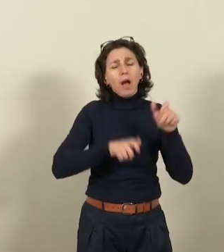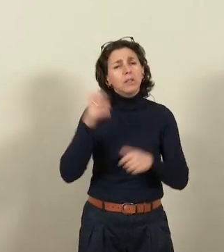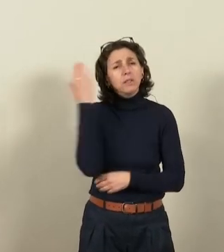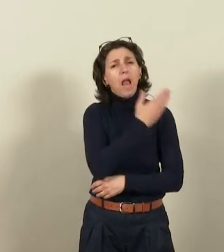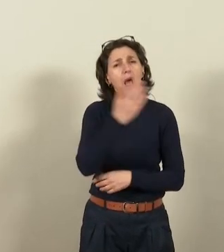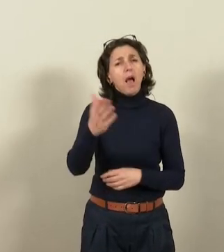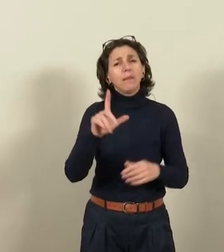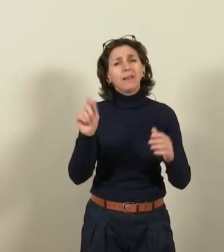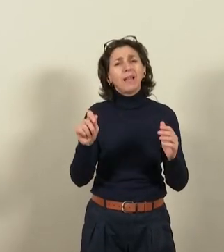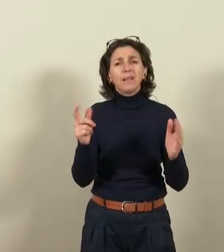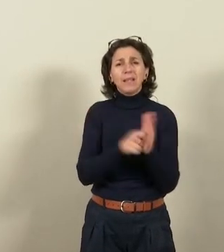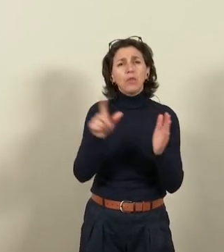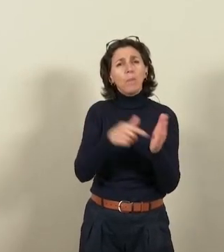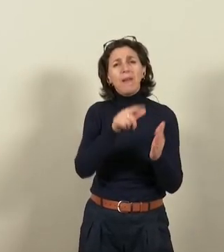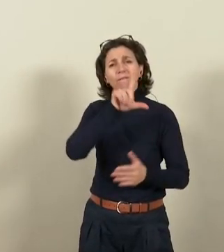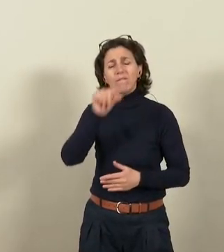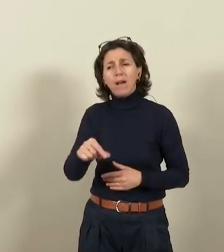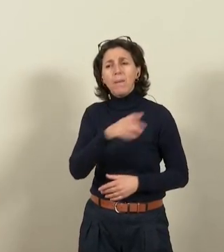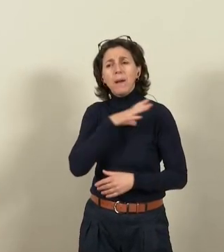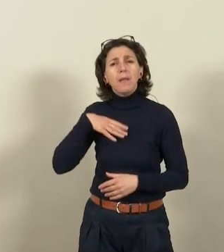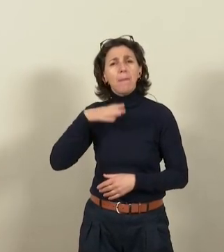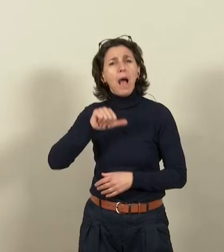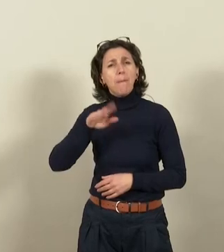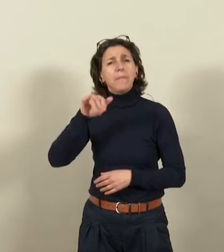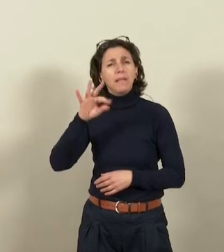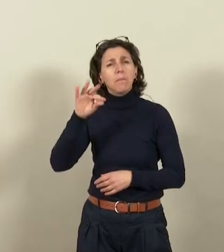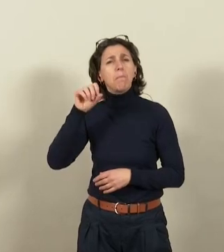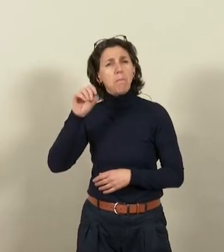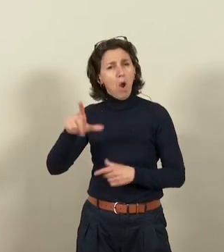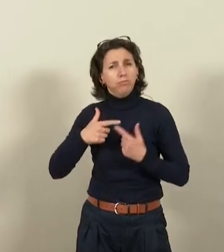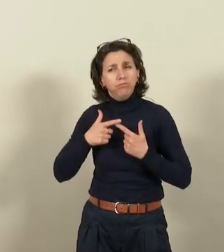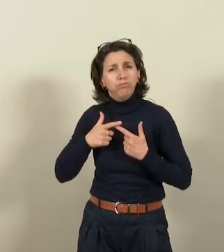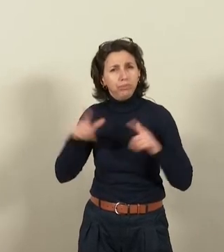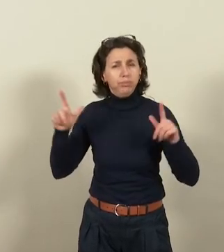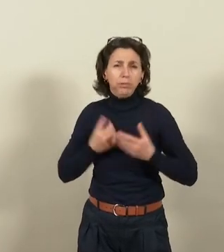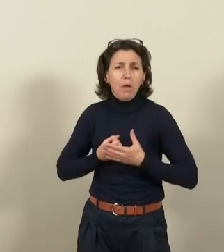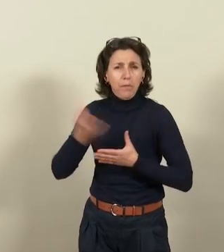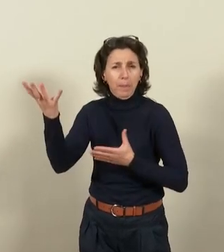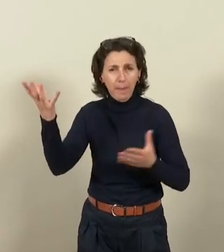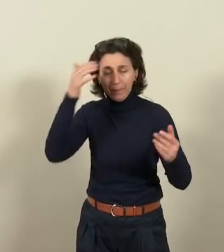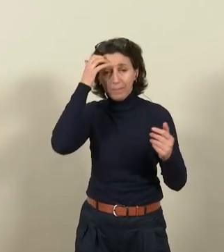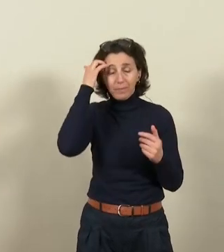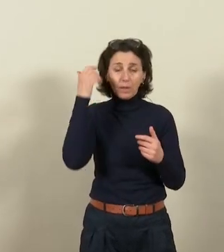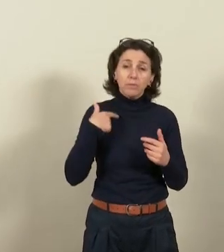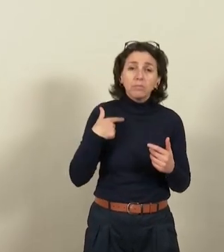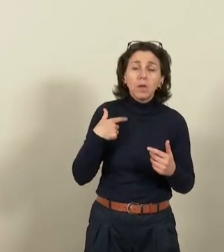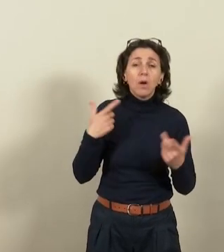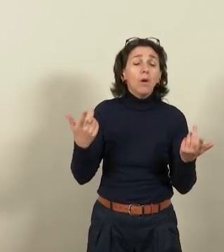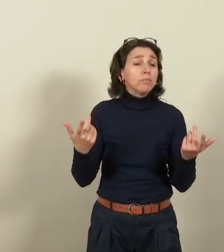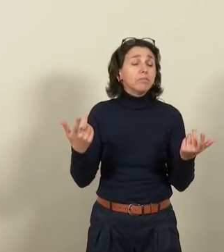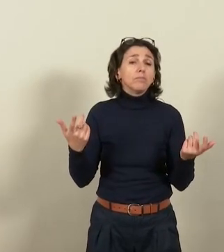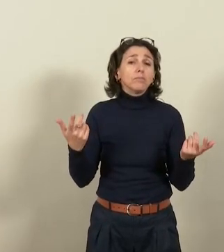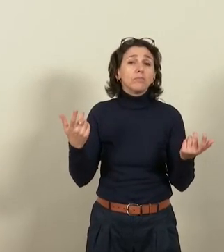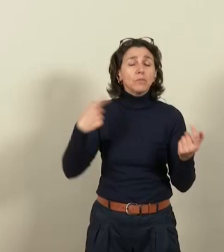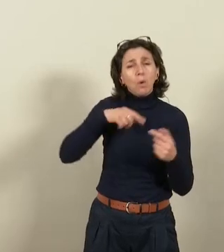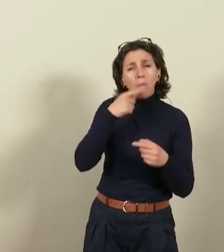2017 au moment de la vague Mitou on demandait pourquoi est-ce que la libération de la parole ne s'était pas faite dans le sport et pendant que nous parlions de